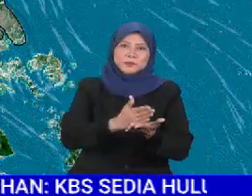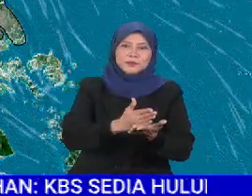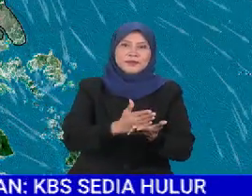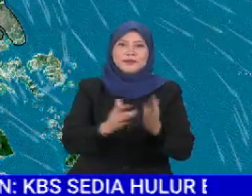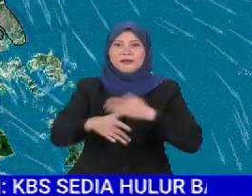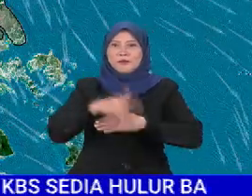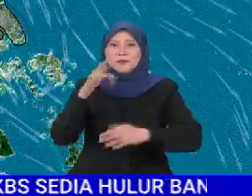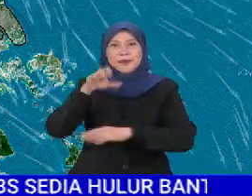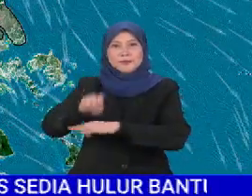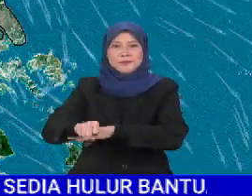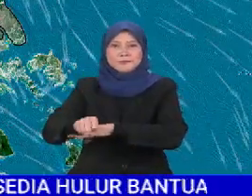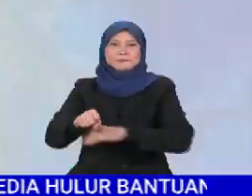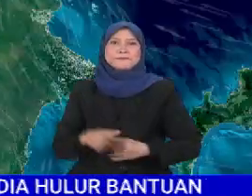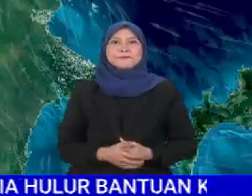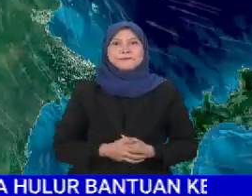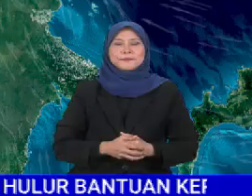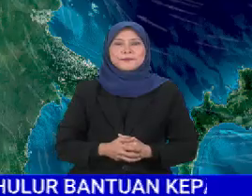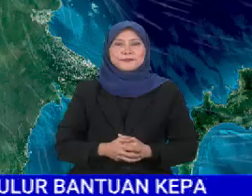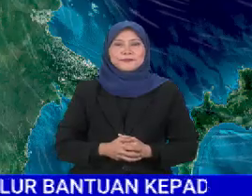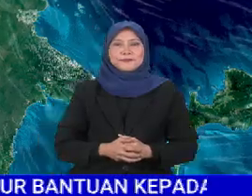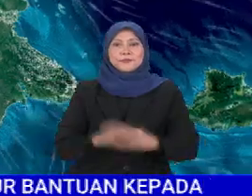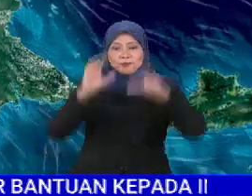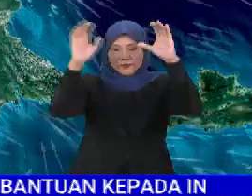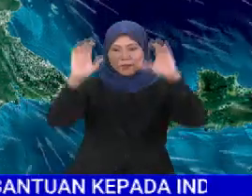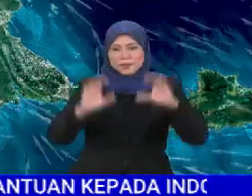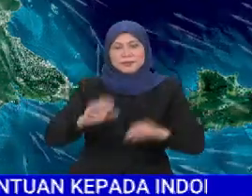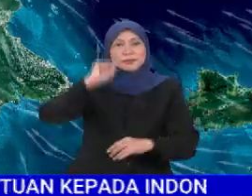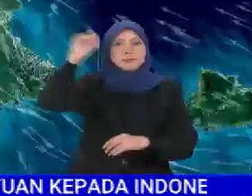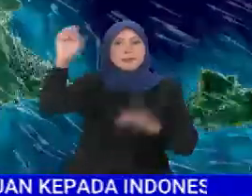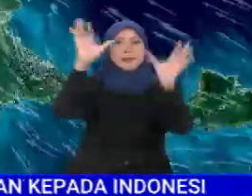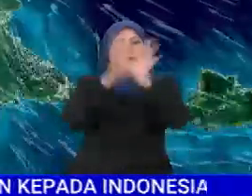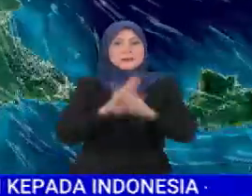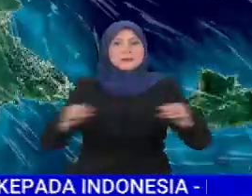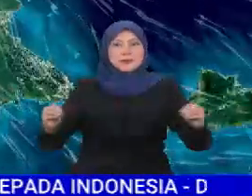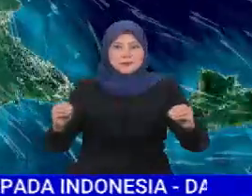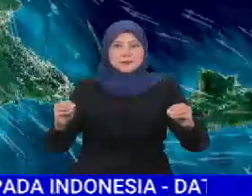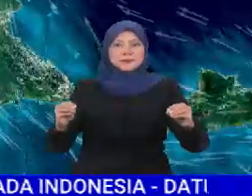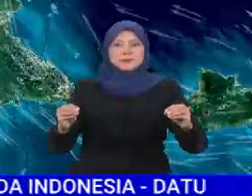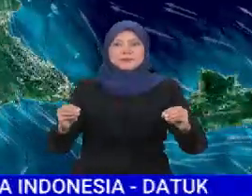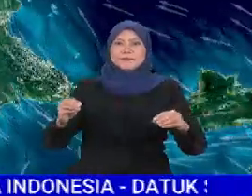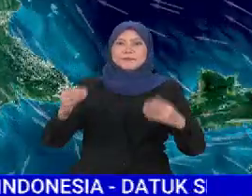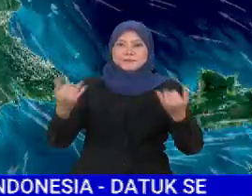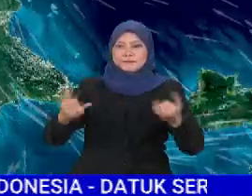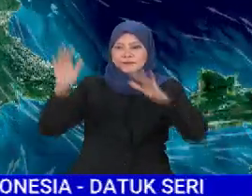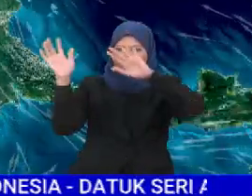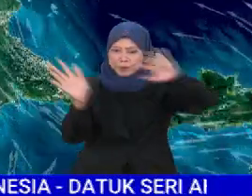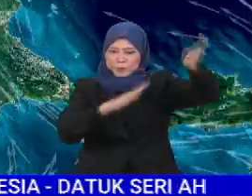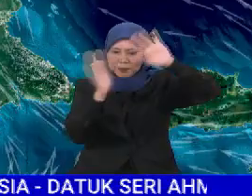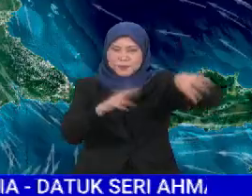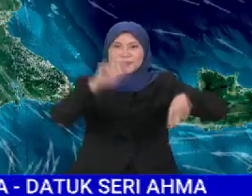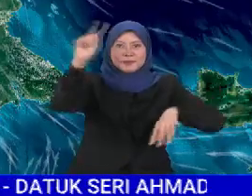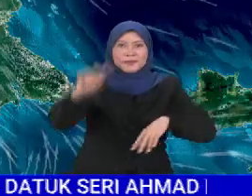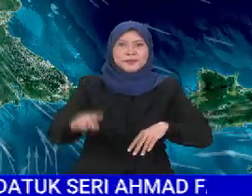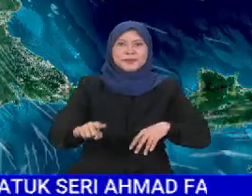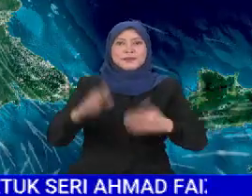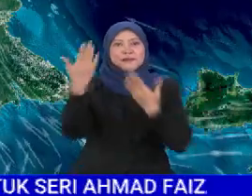menjelang awal malam nanti. Untuk tinjauan cuaca bagi negeri Sabah dan Sarawak juga melihatkan keadaan cuaca ribut petir pada petang ini yang berlaku di